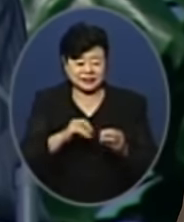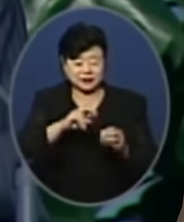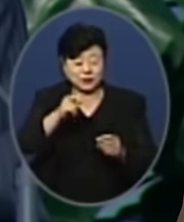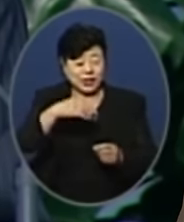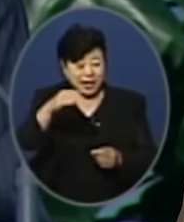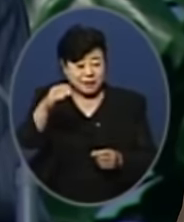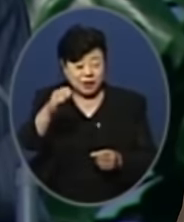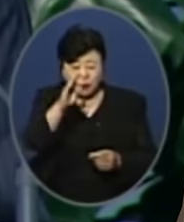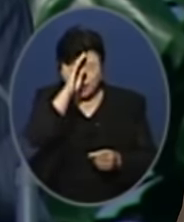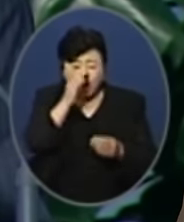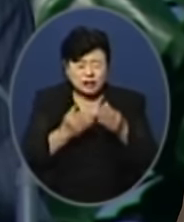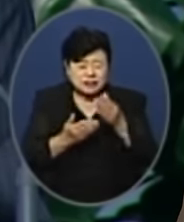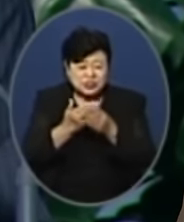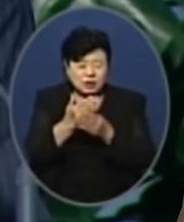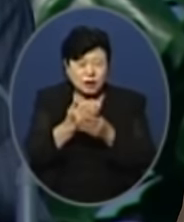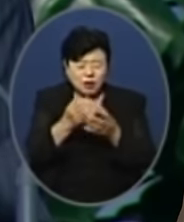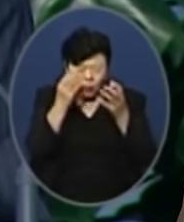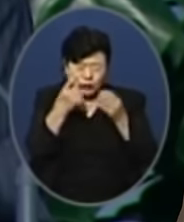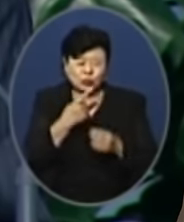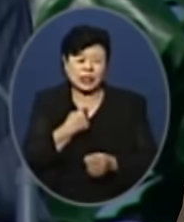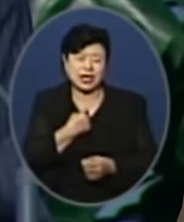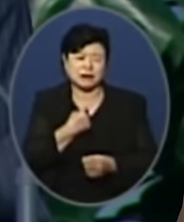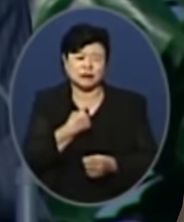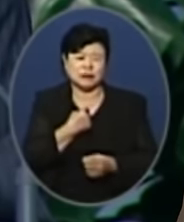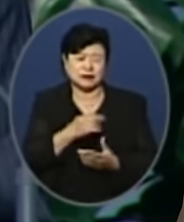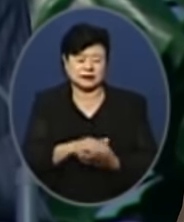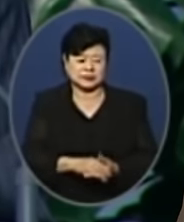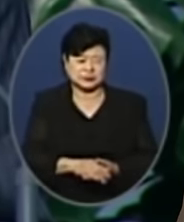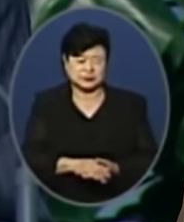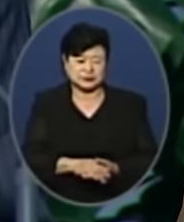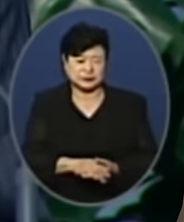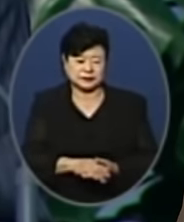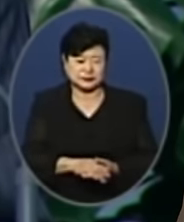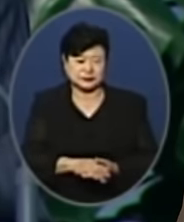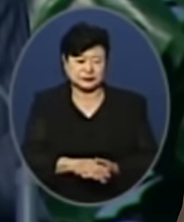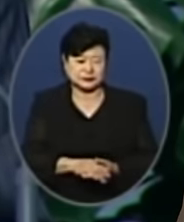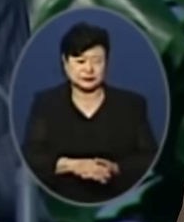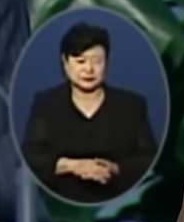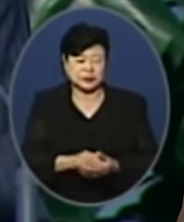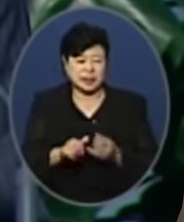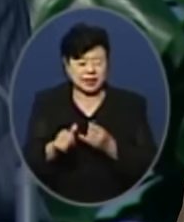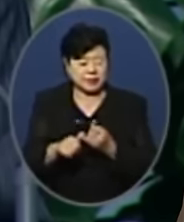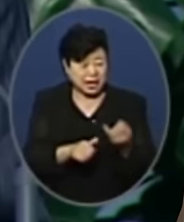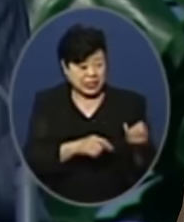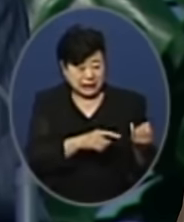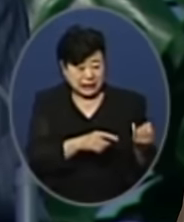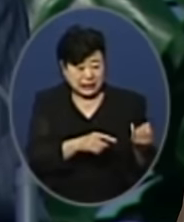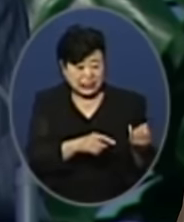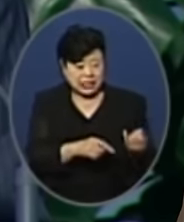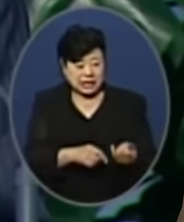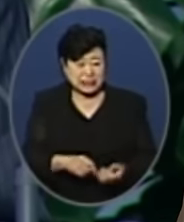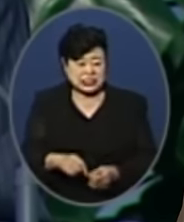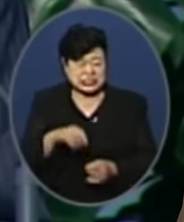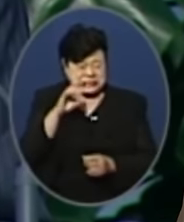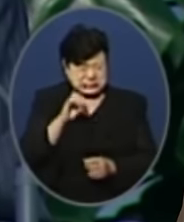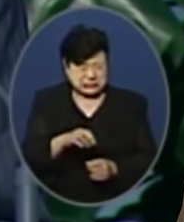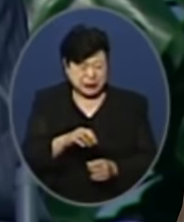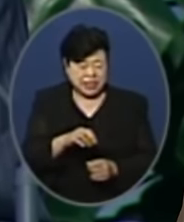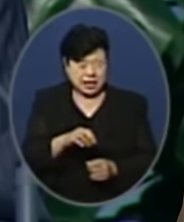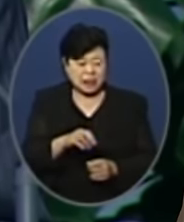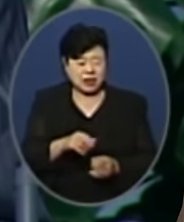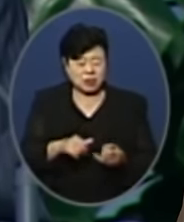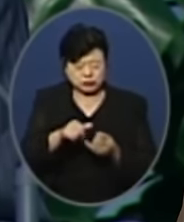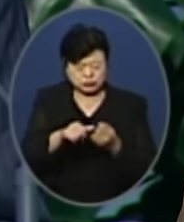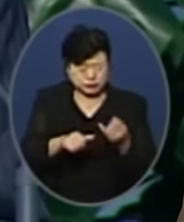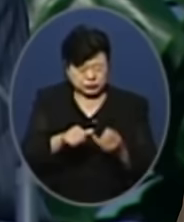돌아가기 위해서 병들고 고통을 당하고 그 다음에는 남편은 아내를 지배하라.